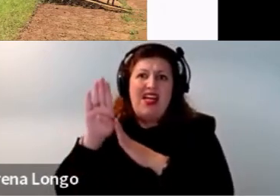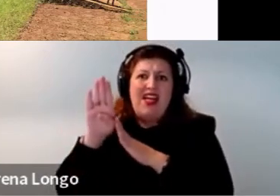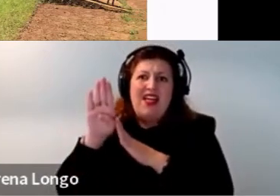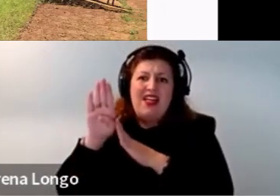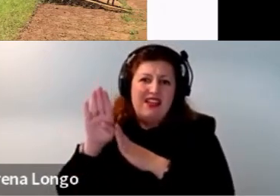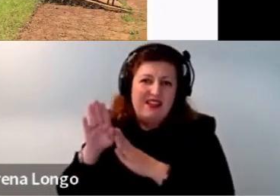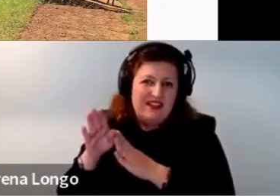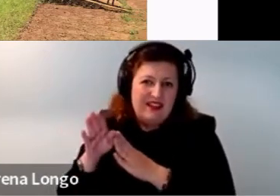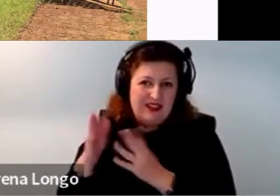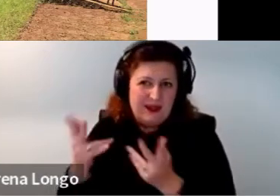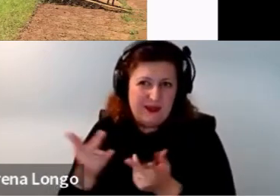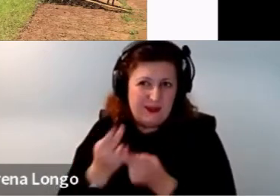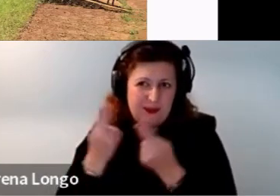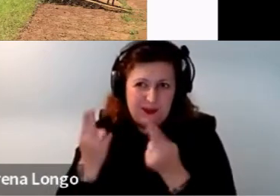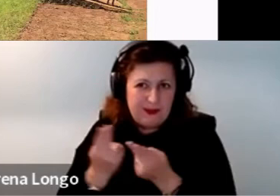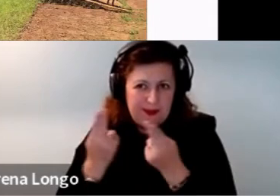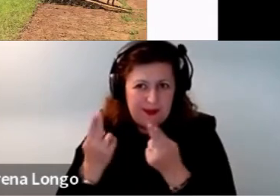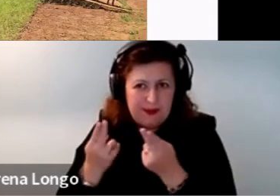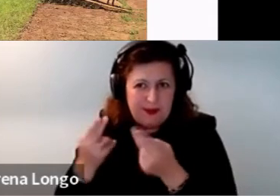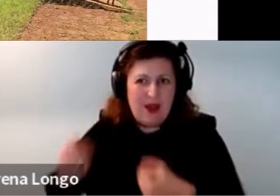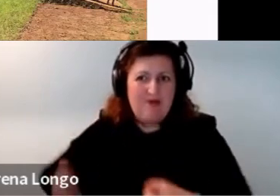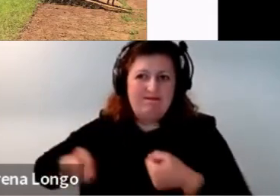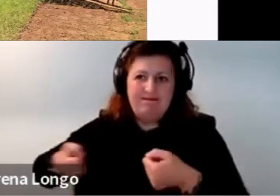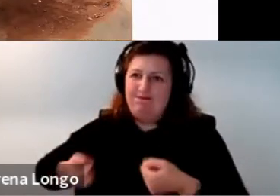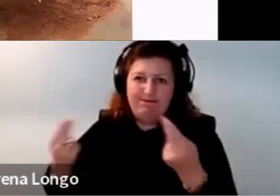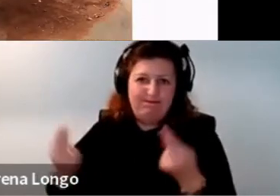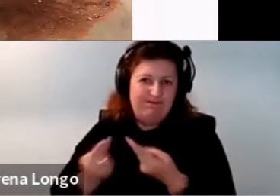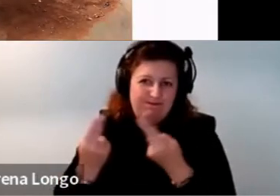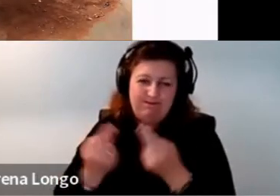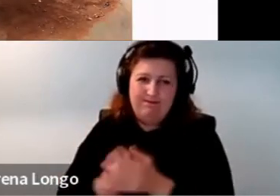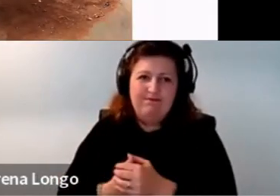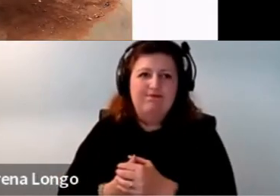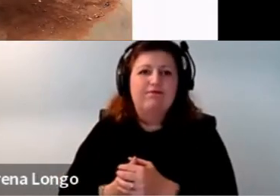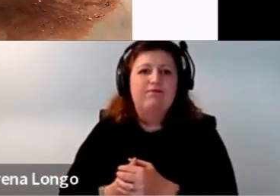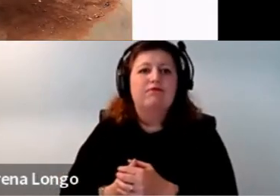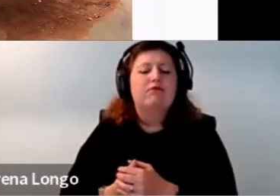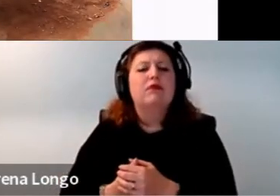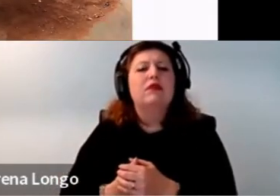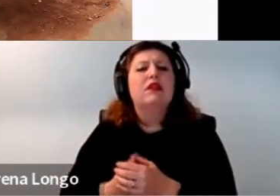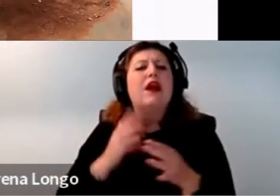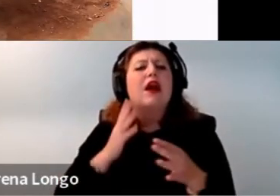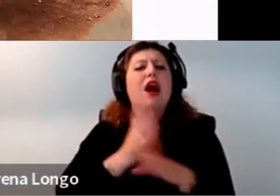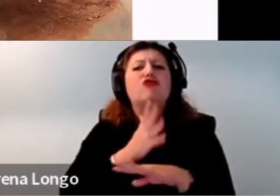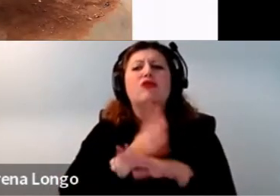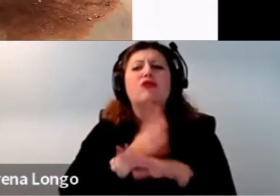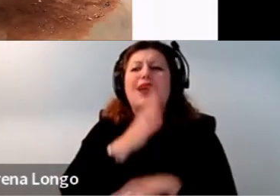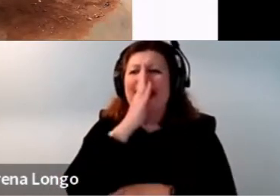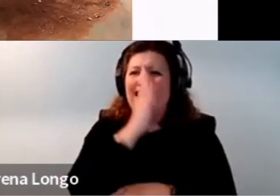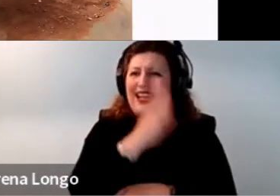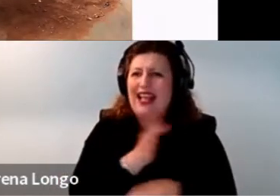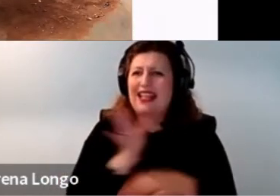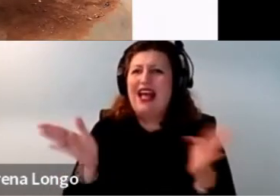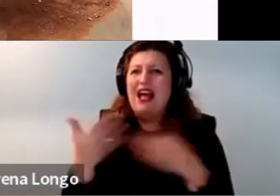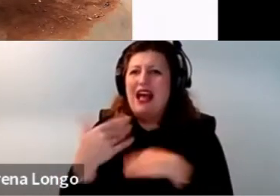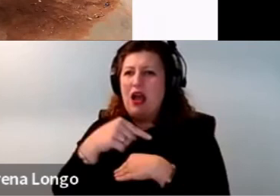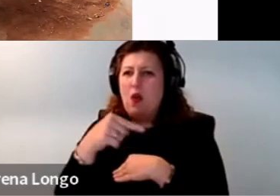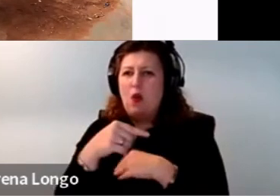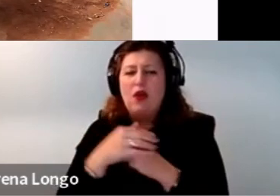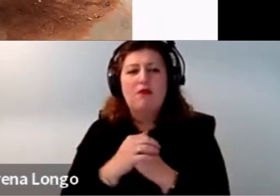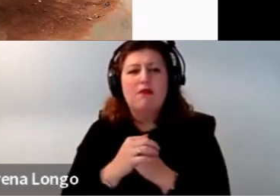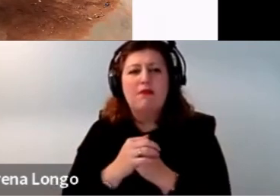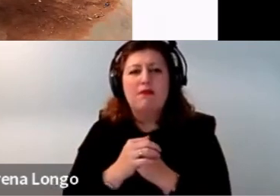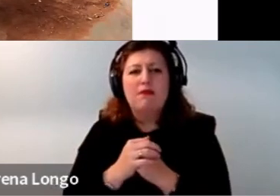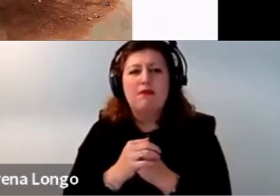insomma considerevole. Oltre all'accessibilità diretta all'aula, lo step